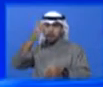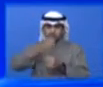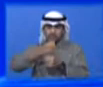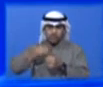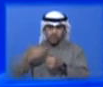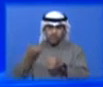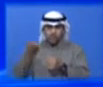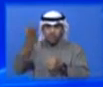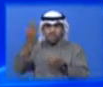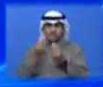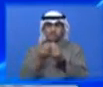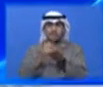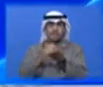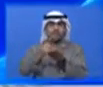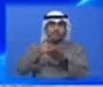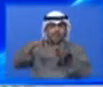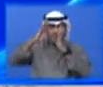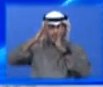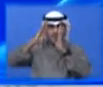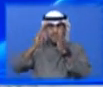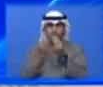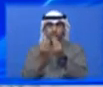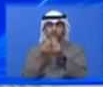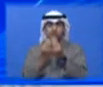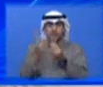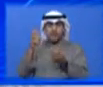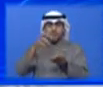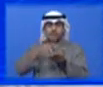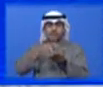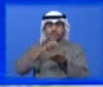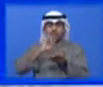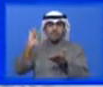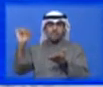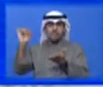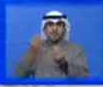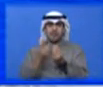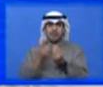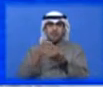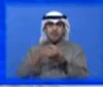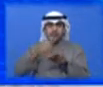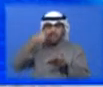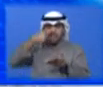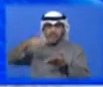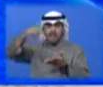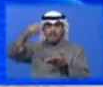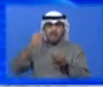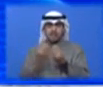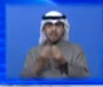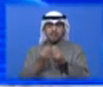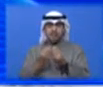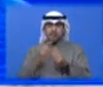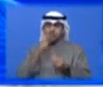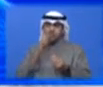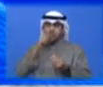ورعاه ببرقية تهنئة إلى جلالة الملك بوميبول أودولياديج ملك مملكة تايلاند الصديقة.